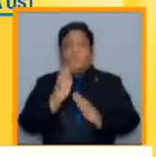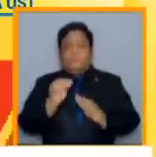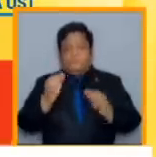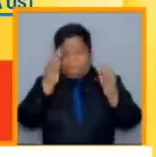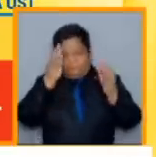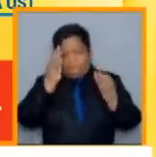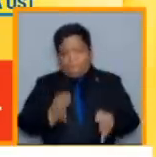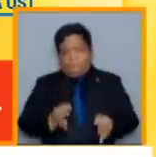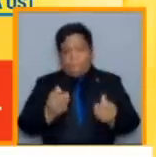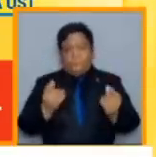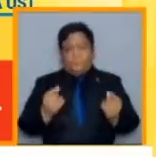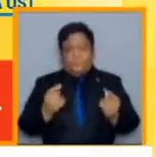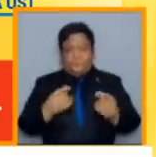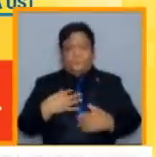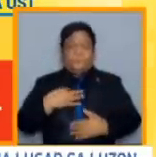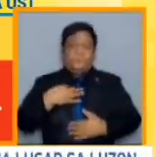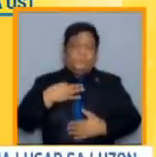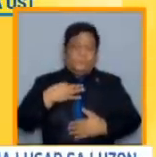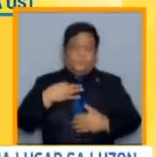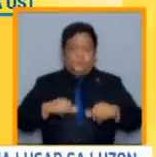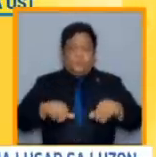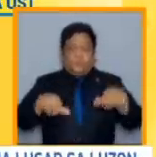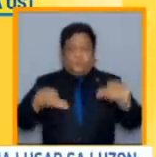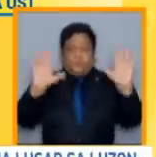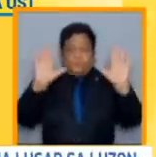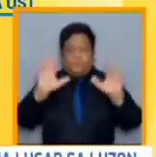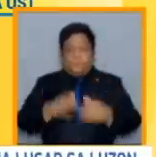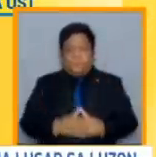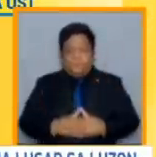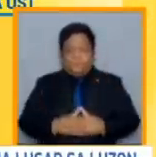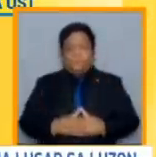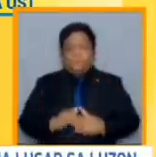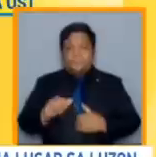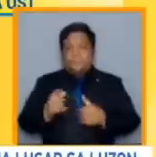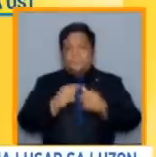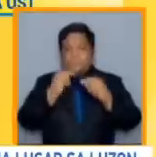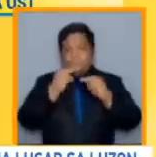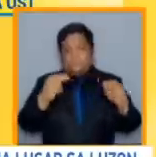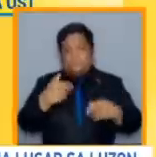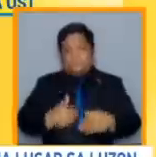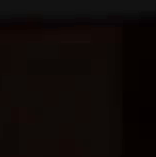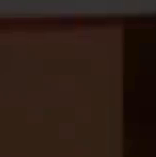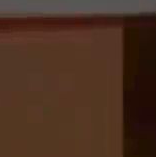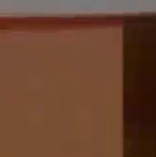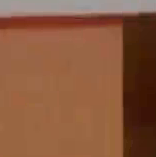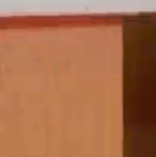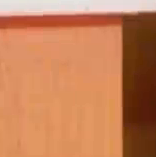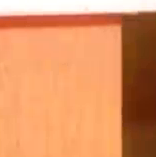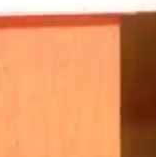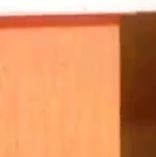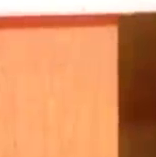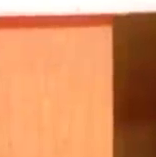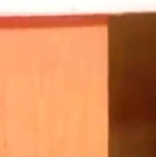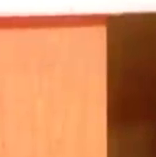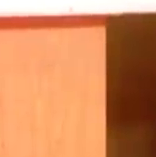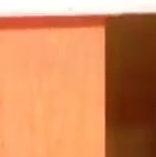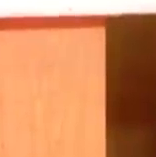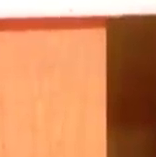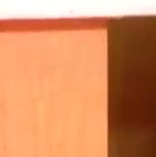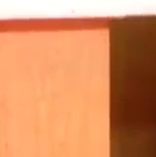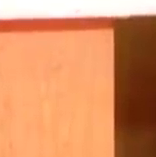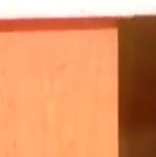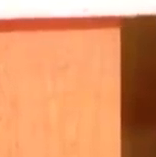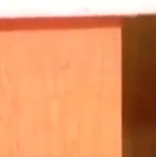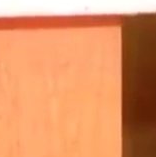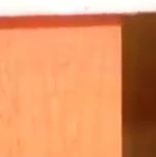voluntary surrender. Yan ang unang balita. John Consulta, buong puso para sa Pilipino. Igan, mauna ka sa mga